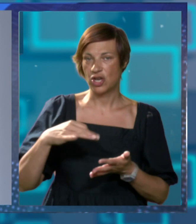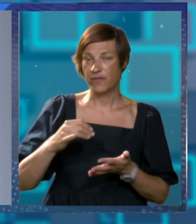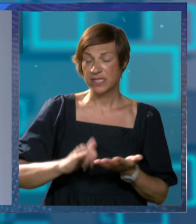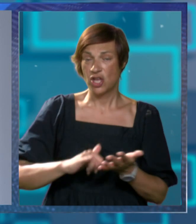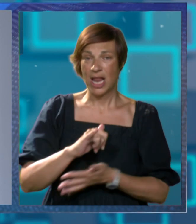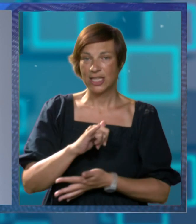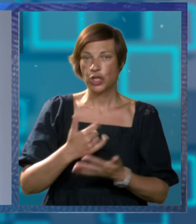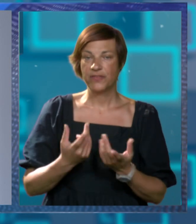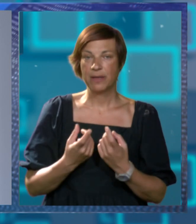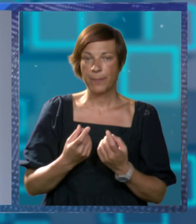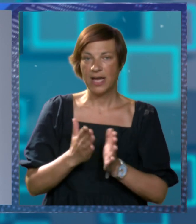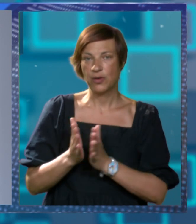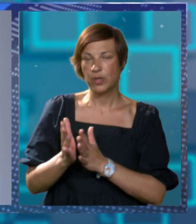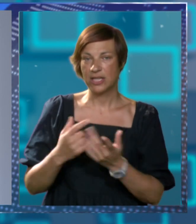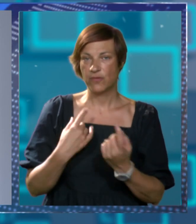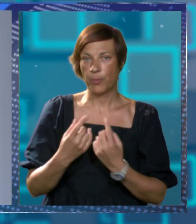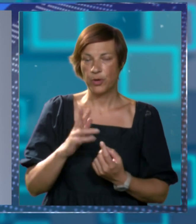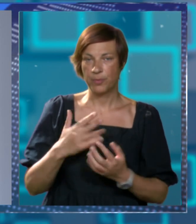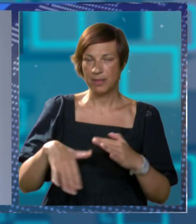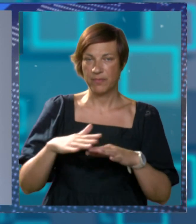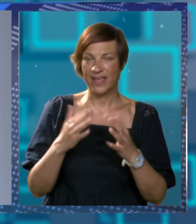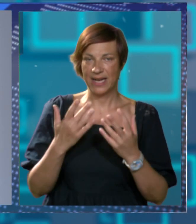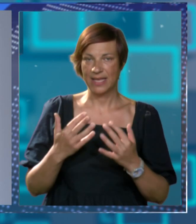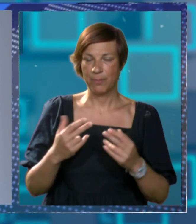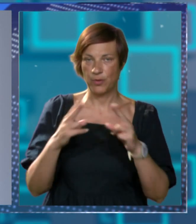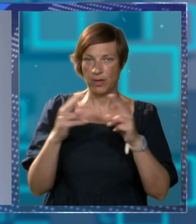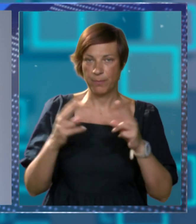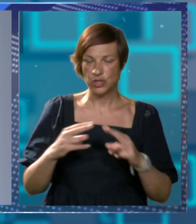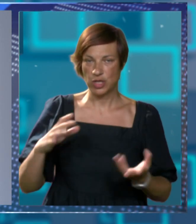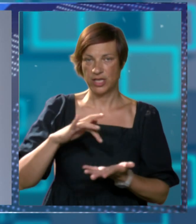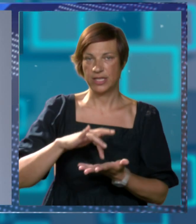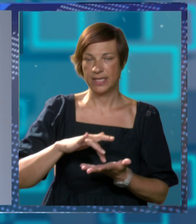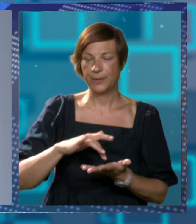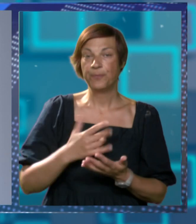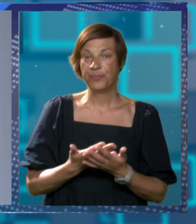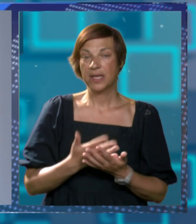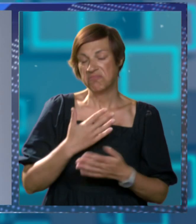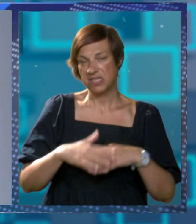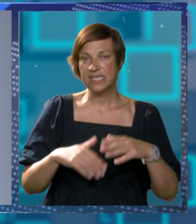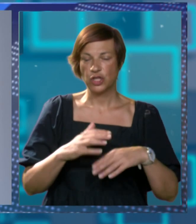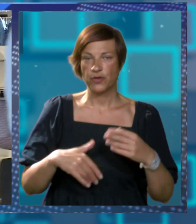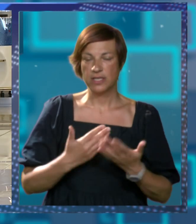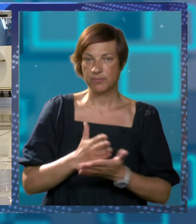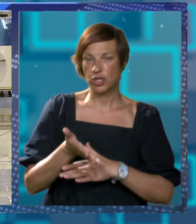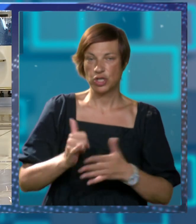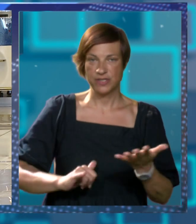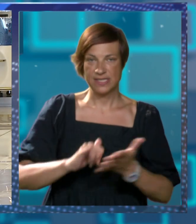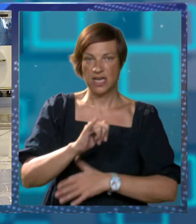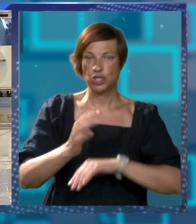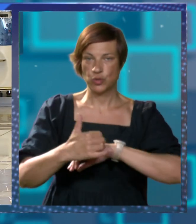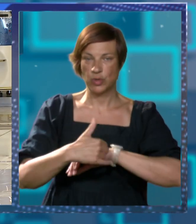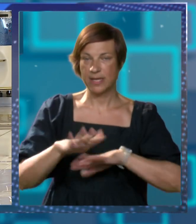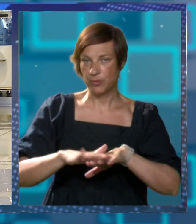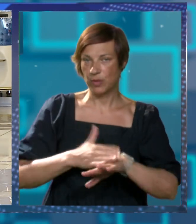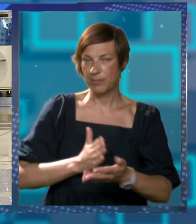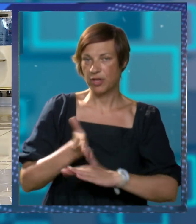čarter letovima i slično, ali u redovnom zračnom prometu imamo velik broj međunarodnih destinacija i s time smo izrazito zadovoljni. Kroz zračnu luku